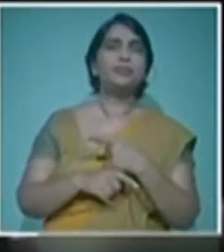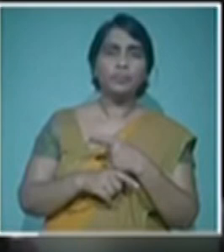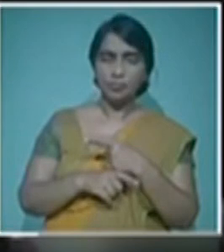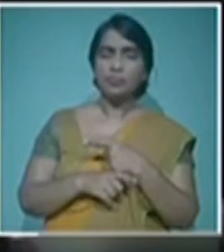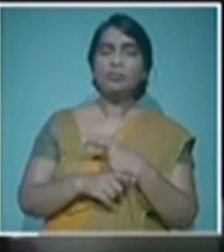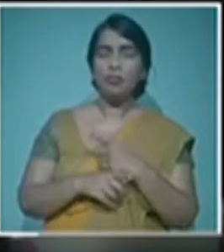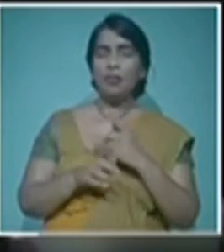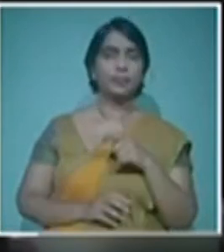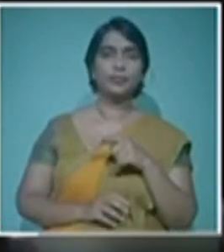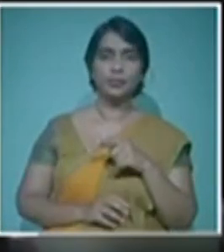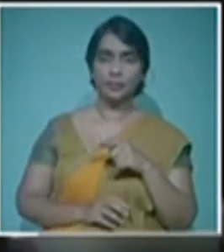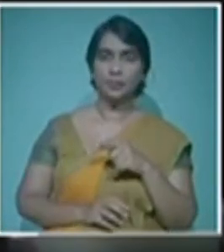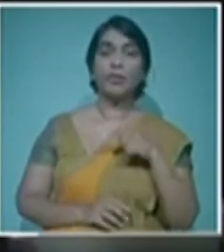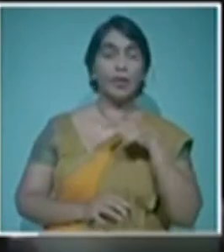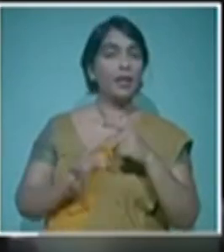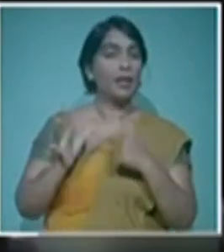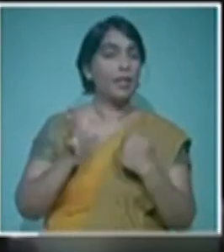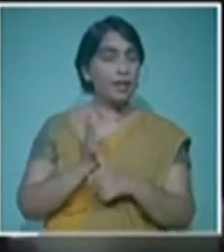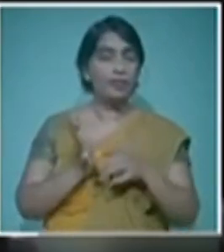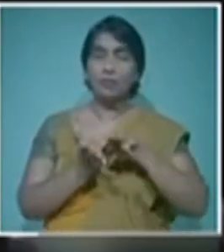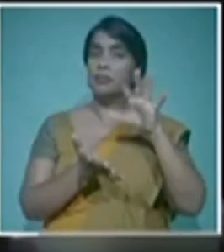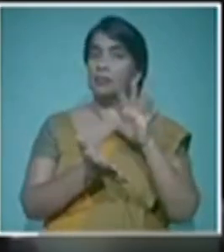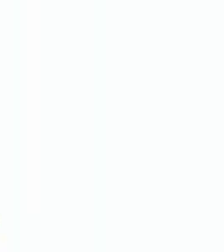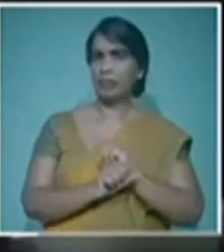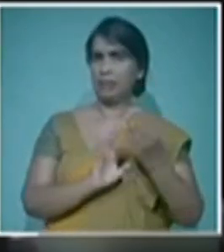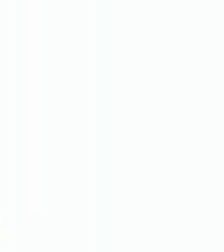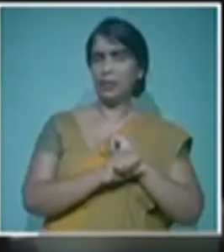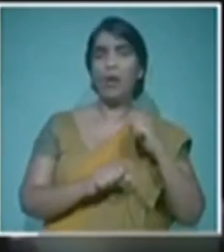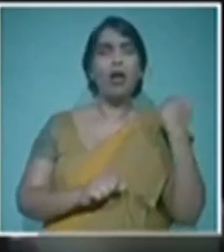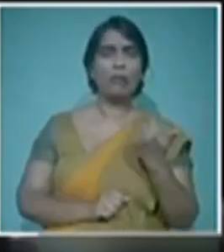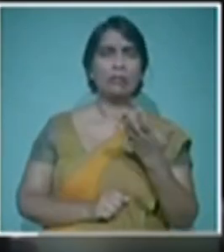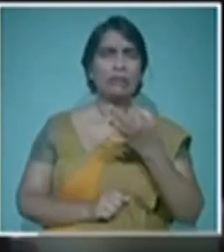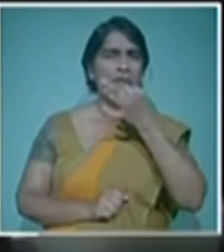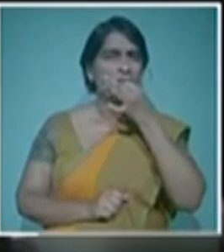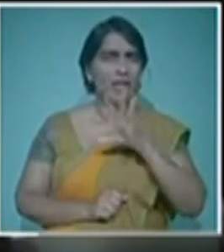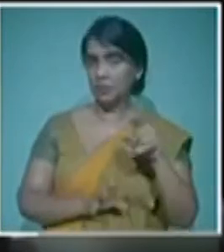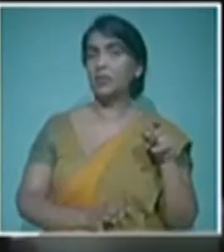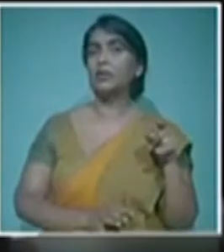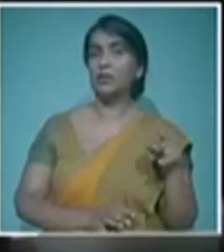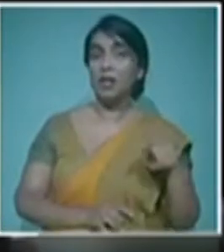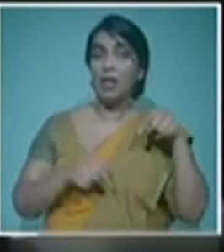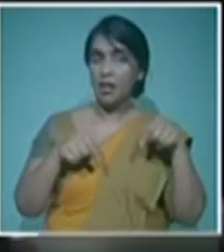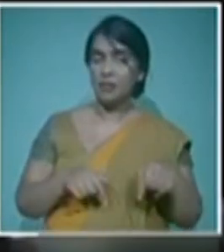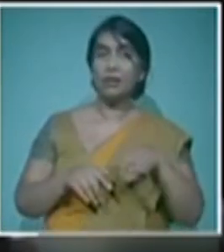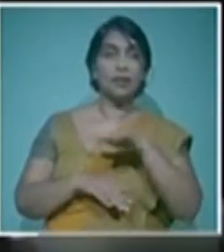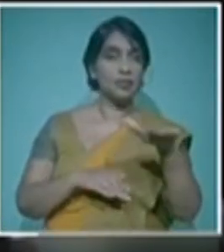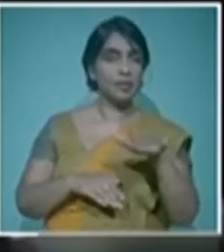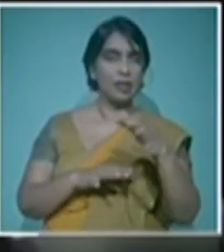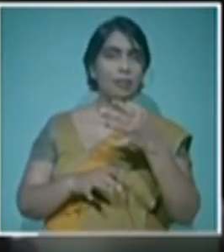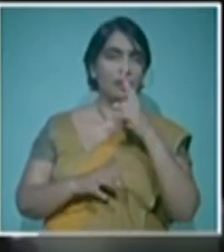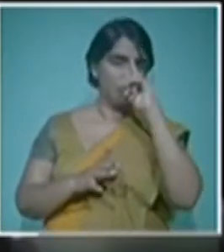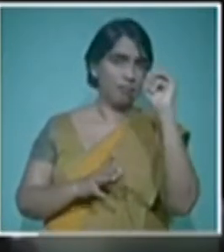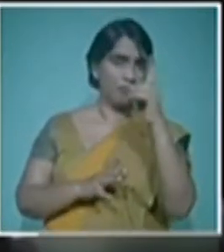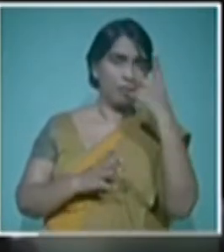සංශෝධන පනත් කෙටුම්පත. මේ පනත සම්මත කරන කාලේ නොතිබුණු අලුත් විෂ මත්ද්‍රව්‍ය අද සමාජයේ මේ මත්ද්‍රව්‍ය